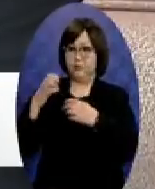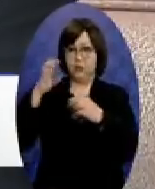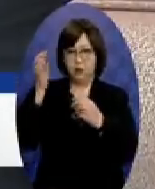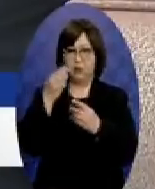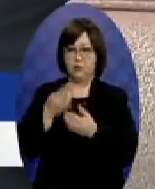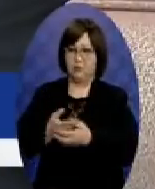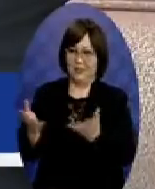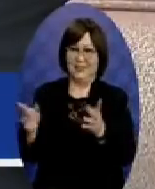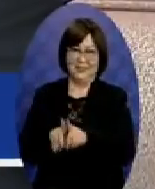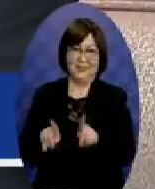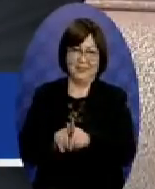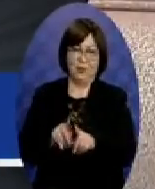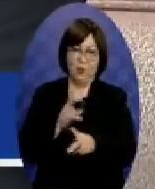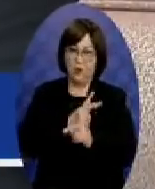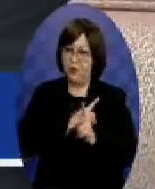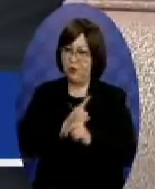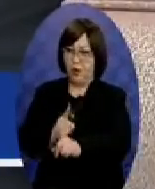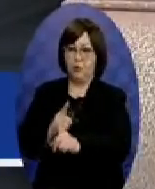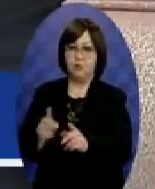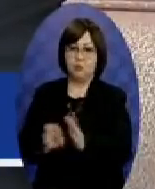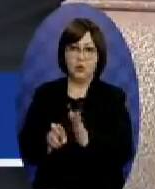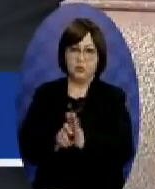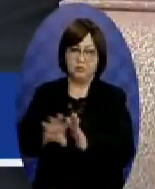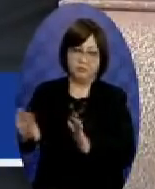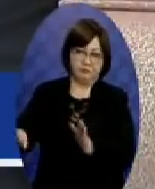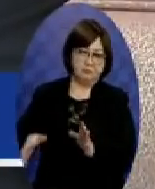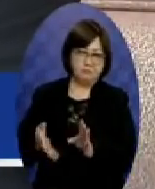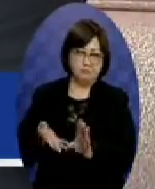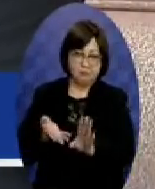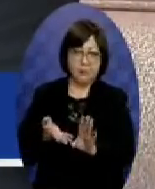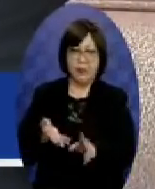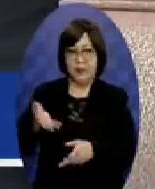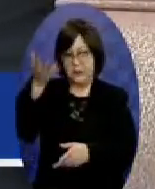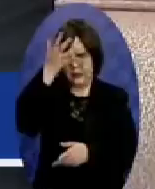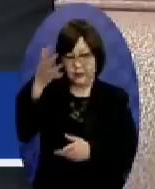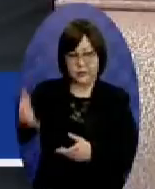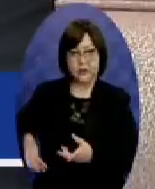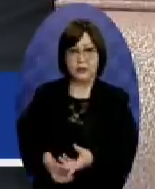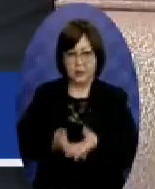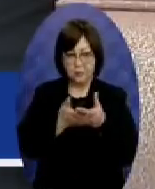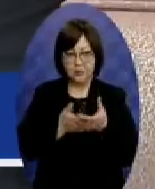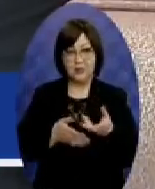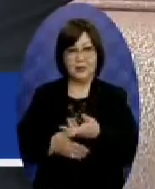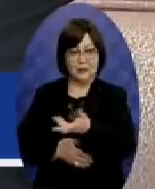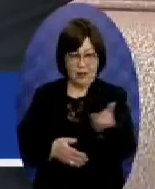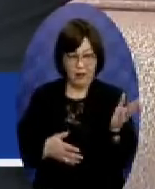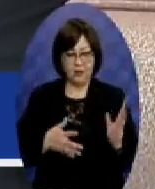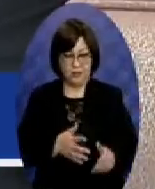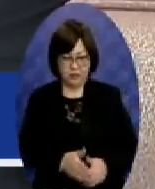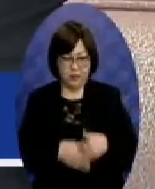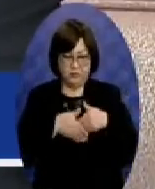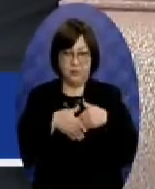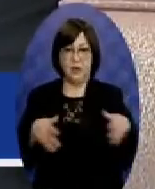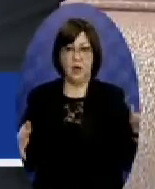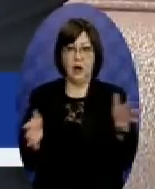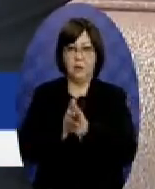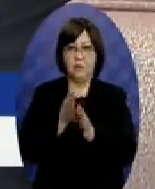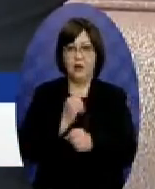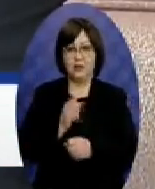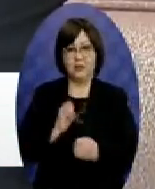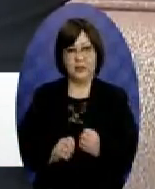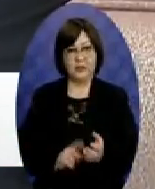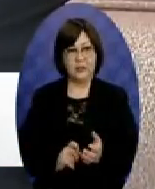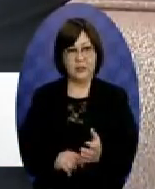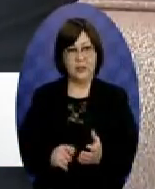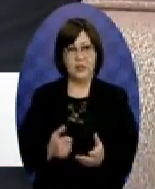Засгийнхаа бодлого шийдвэрийг хэрэгжүүлэхийн тулд та бүхэн маань хүч дэмжлэгээ үзүүлэх хэрэгтэй. Бид та бүхэндээ туслах ёстой. Засаг төрийнхөө бодлого ажгүй